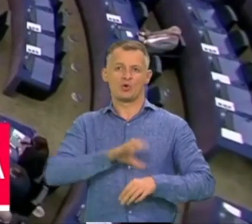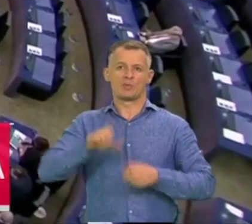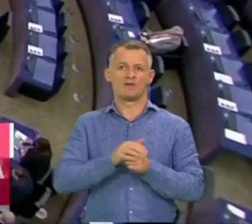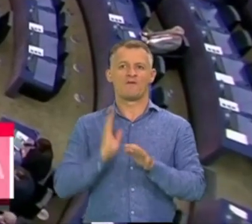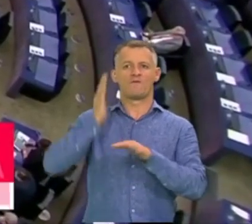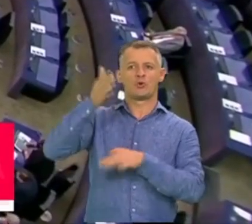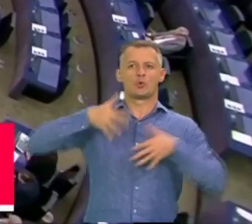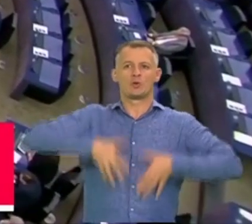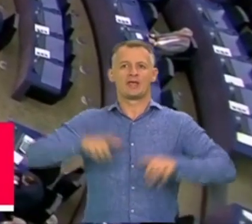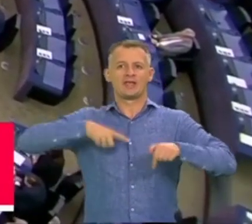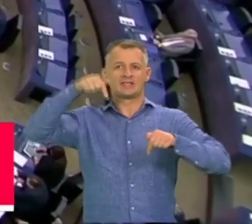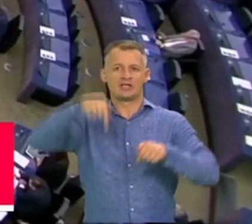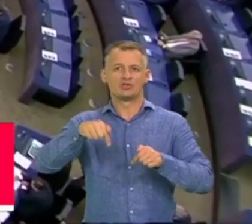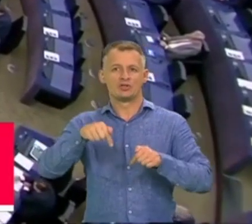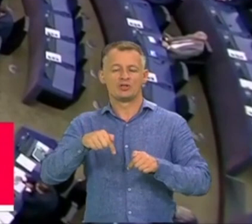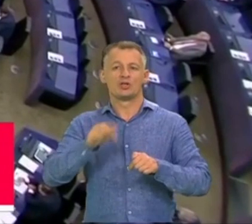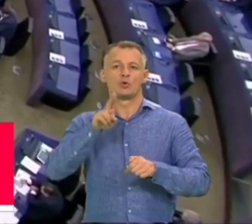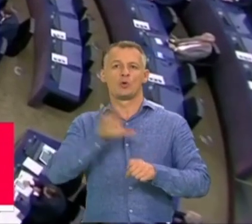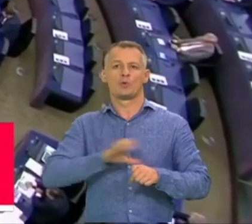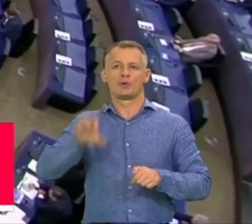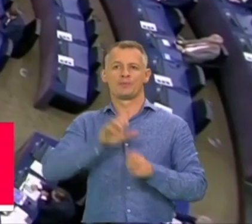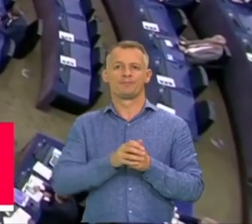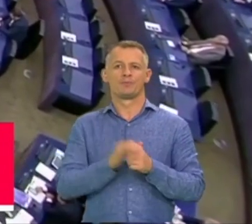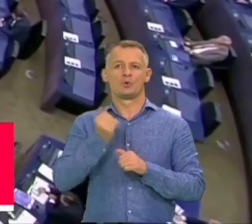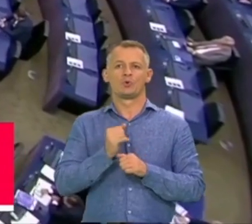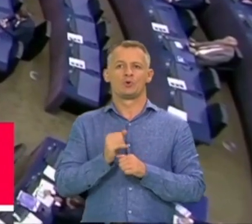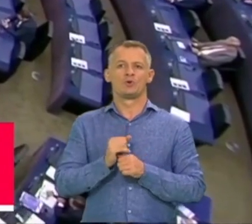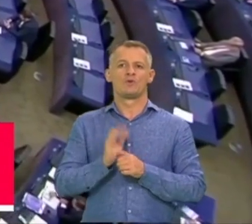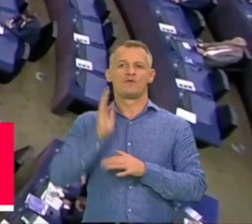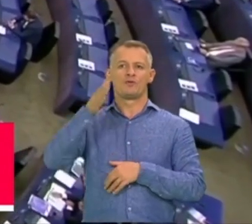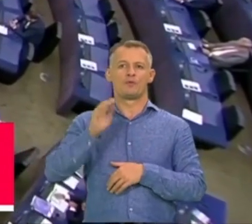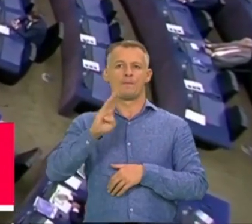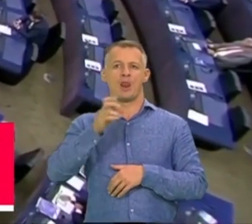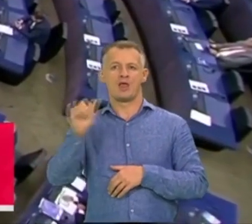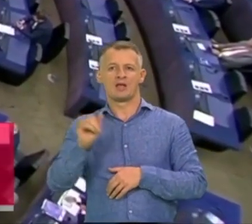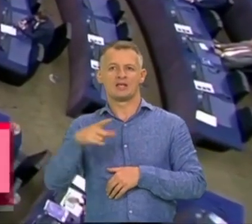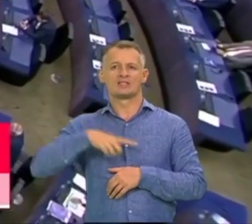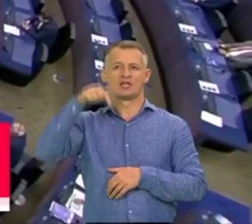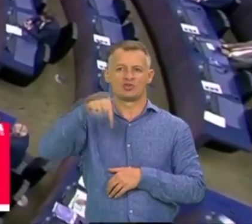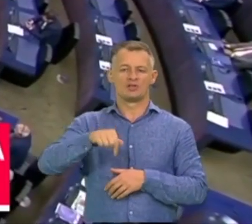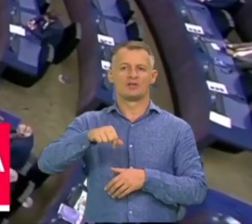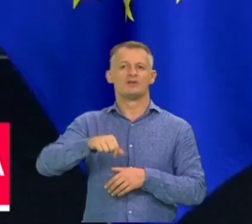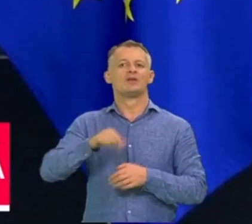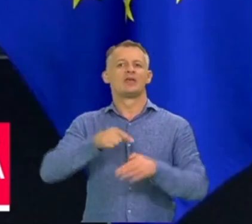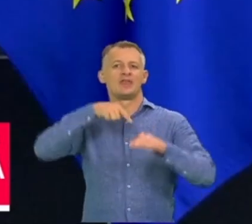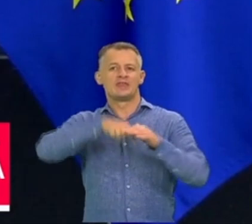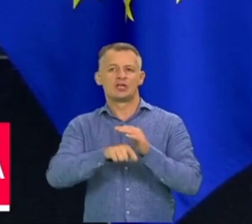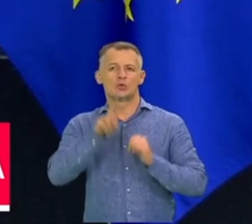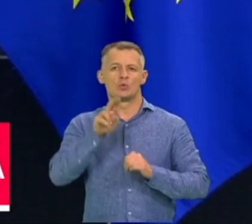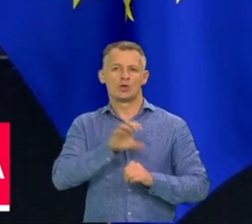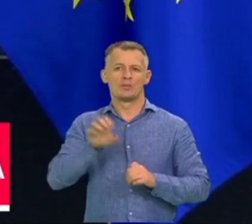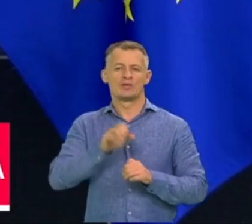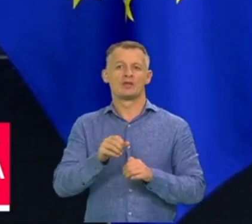Ukraine is in our union. The future of the Western Balkans is in our union. The future of